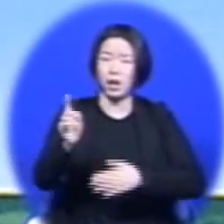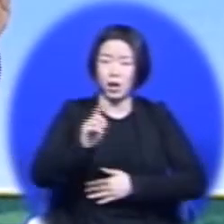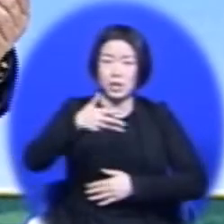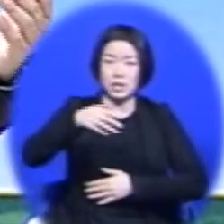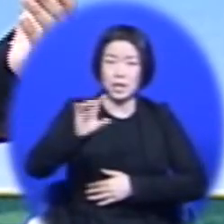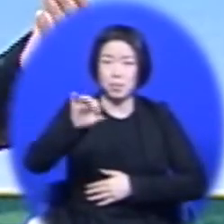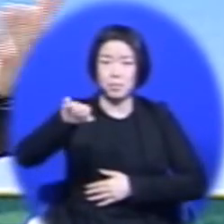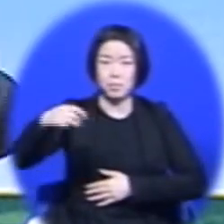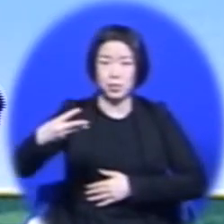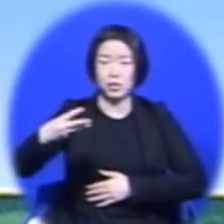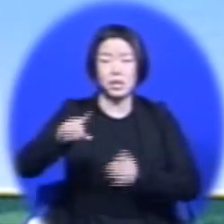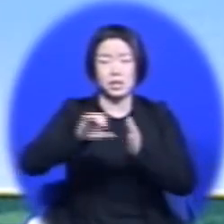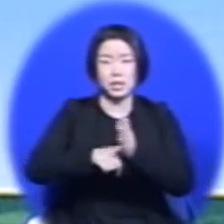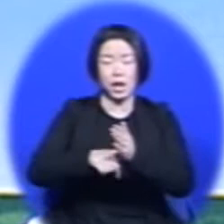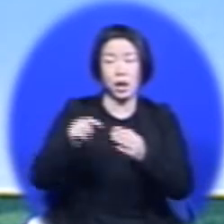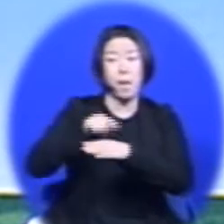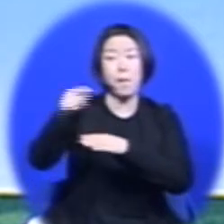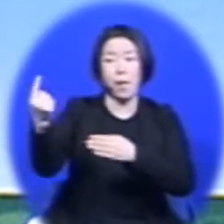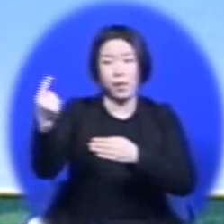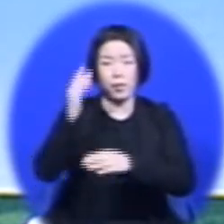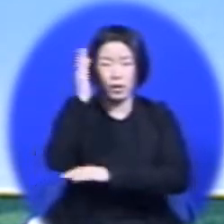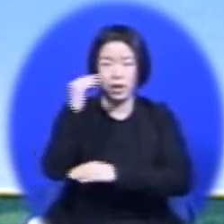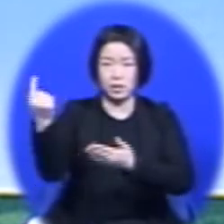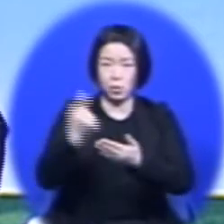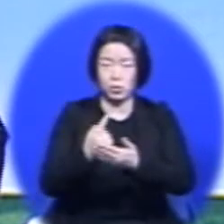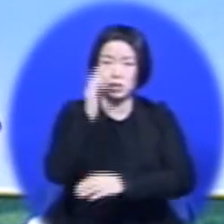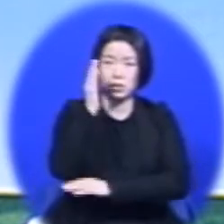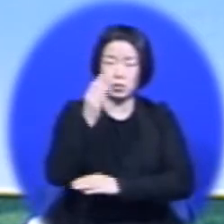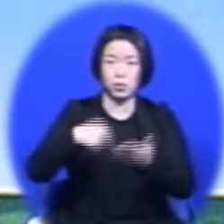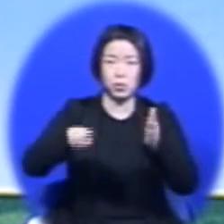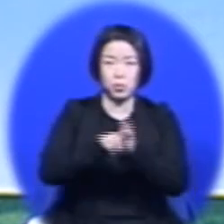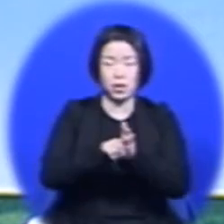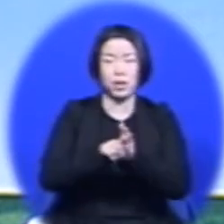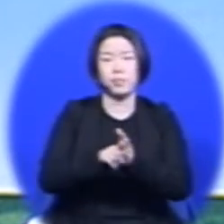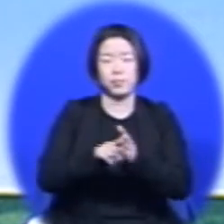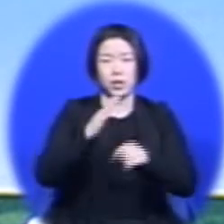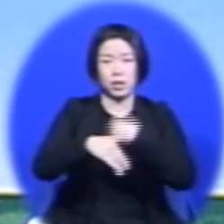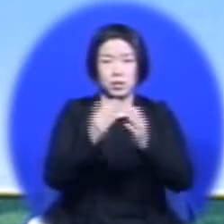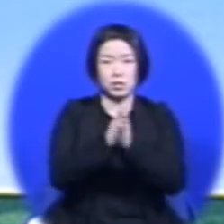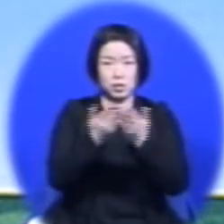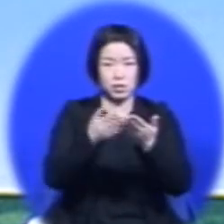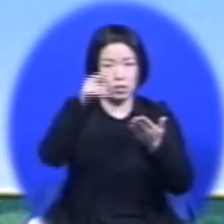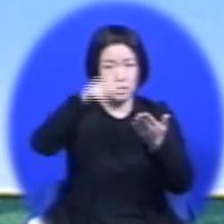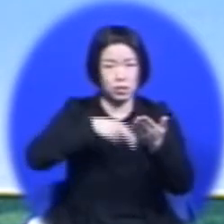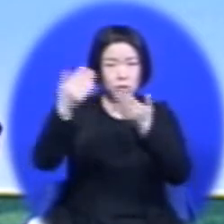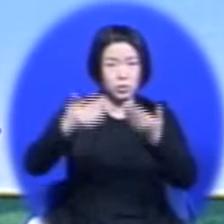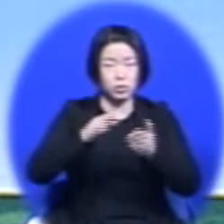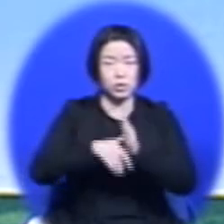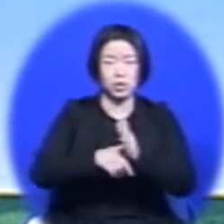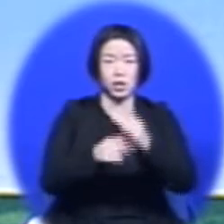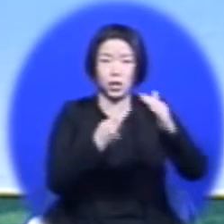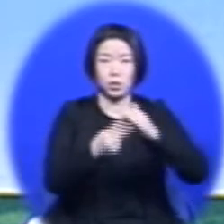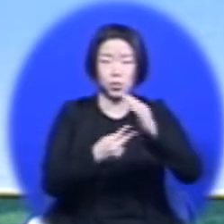시간에 외부에서 강사로 오신 목사님께서 설교를 하기 위하여 성경 본문을 읽으시는데